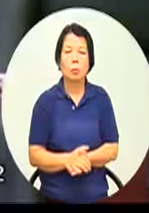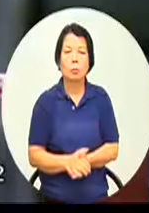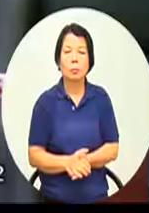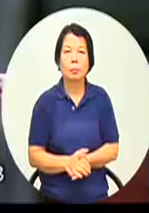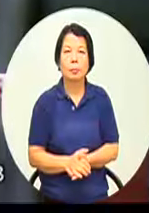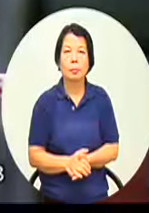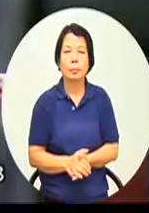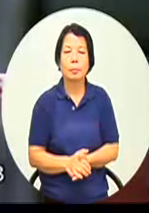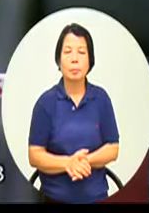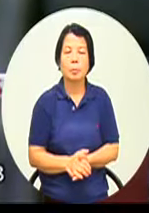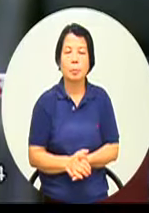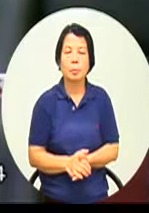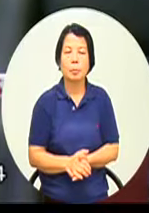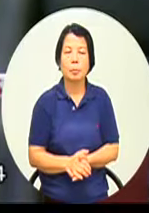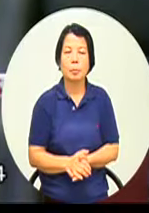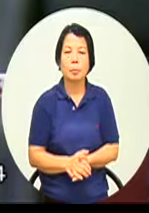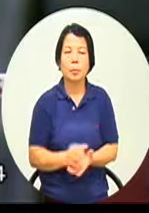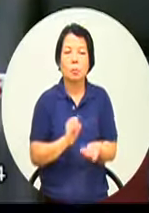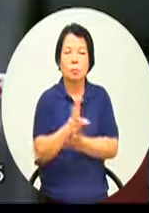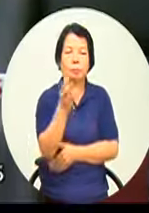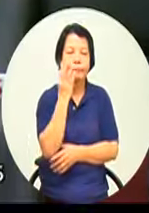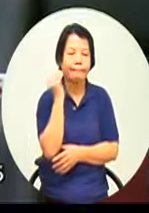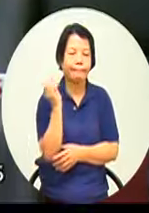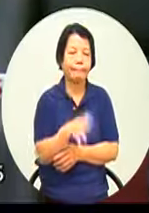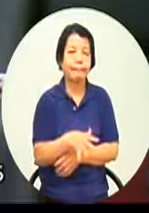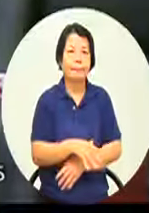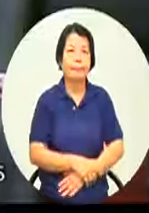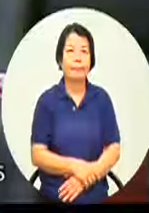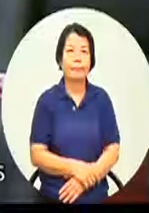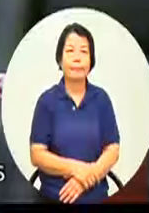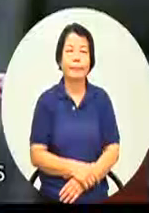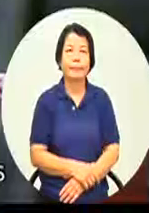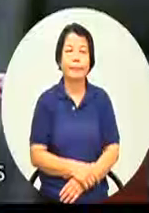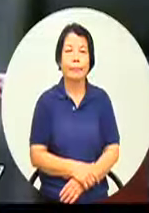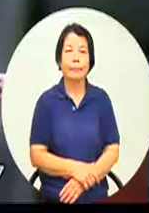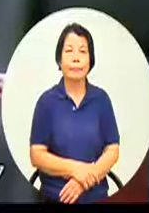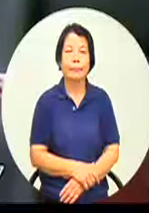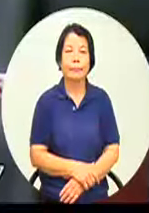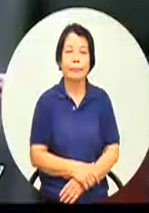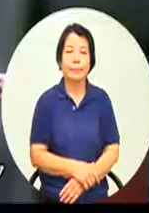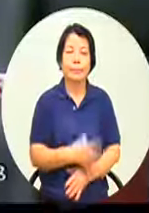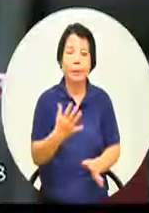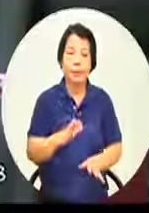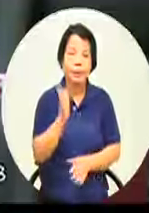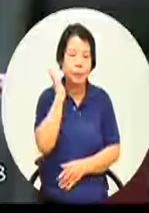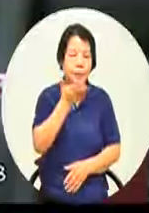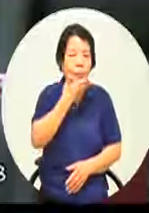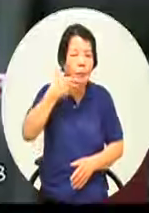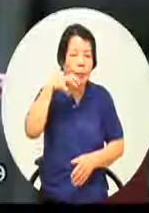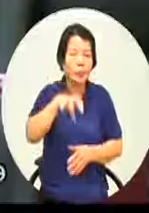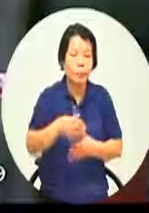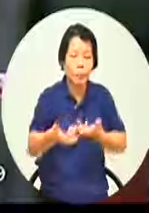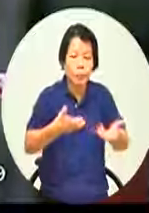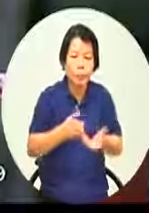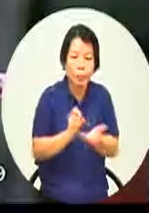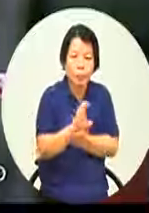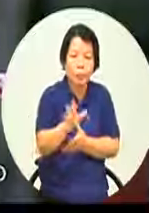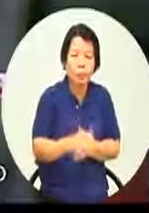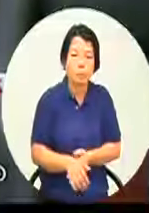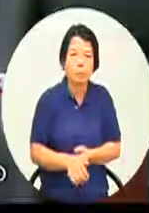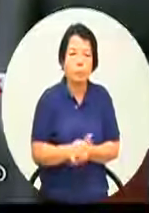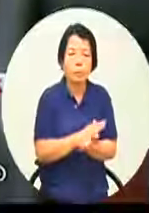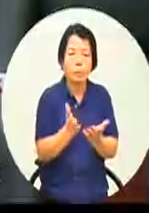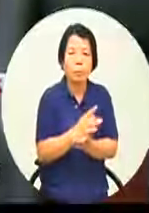的新闻真歹了哈。那我再看我们的水利局的业务报告哦，第十二页有报